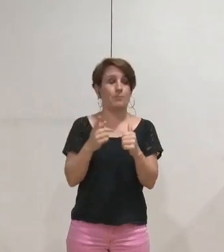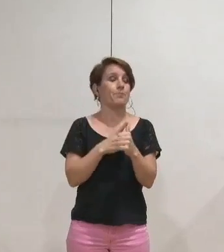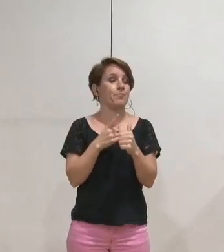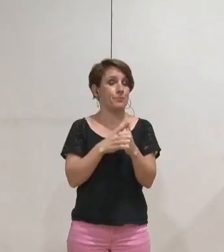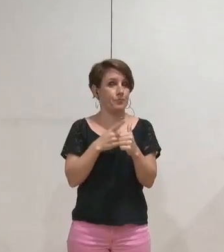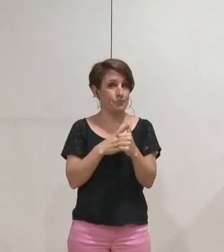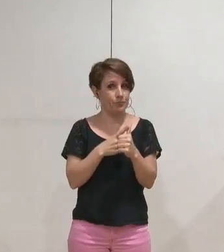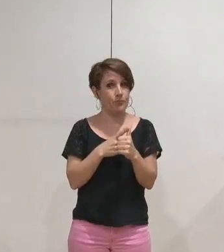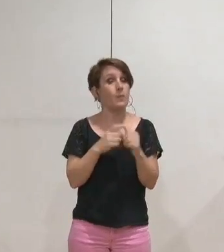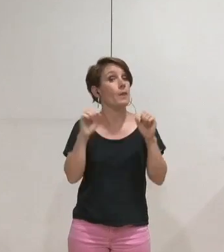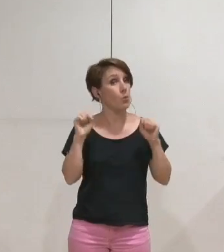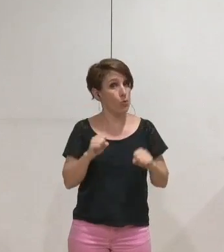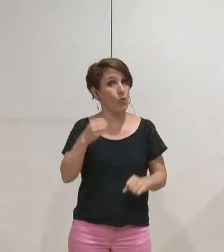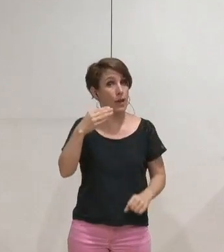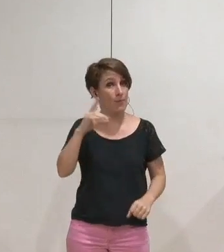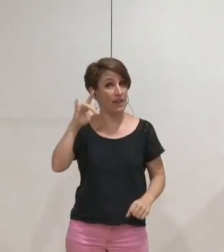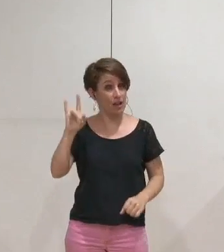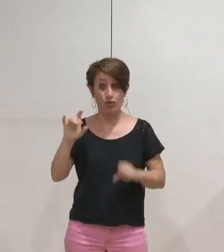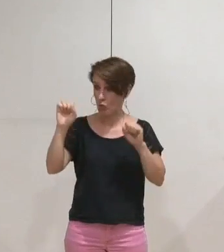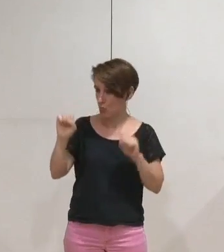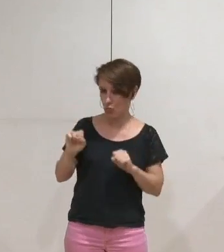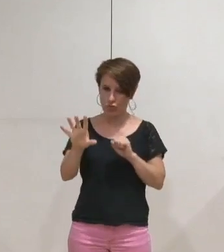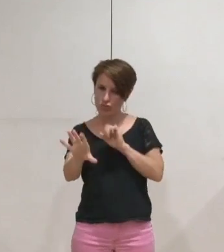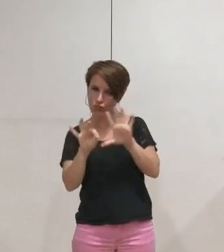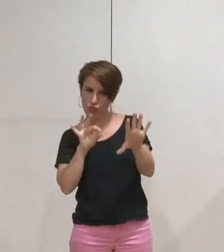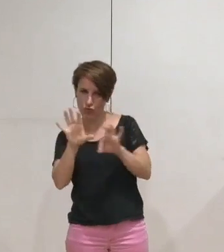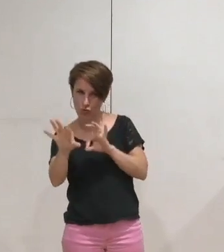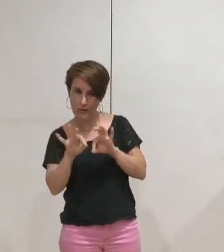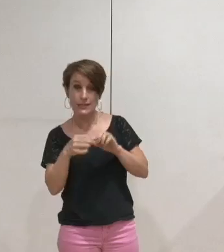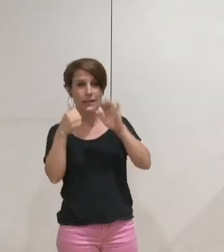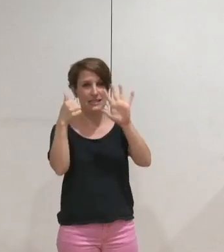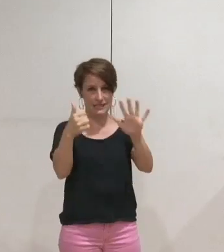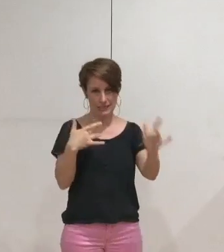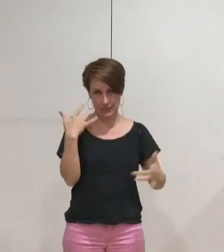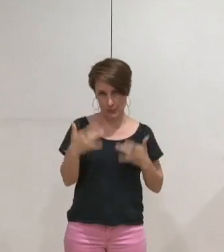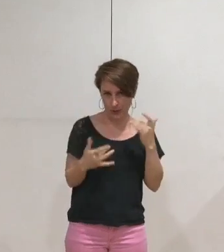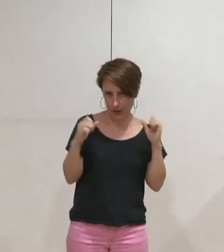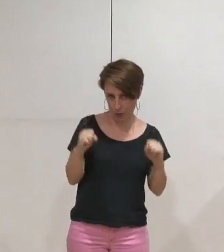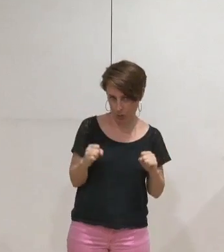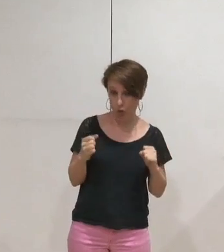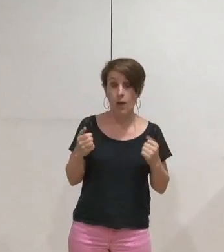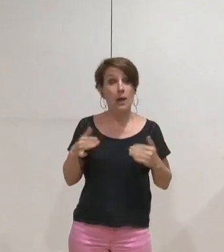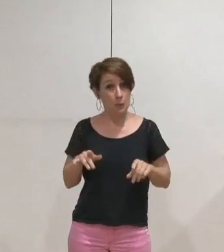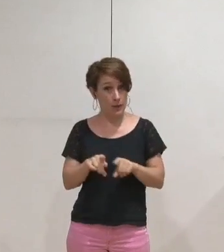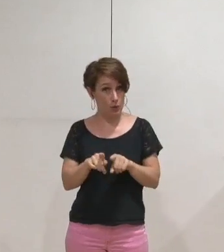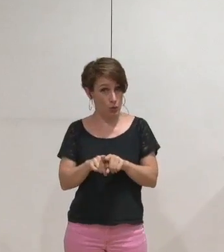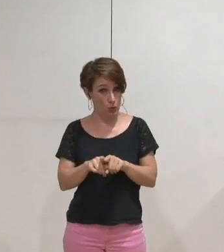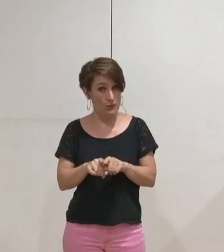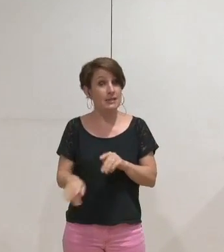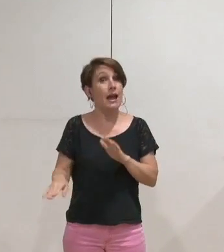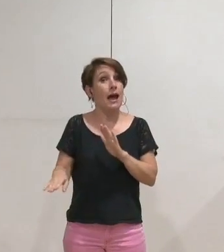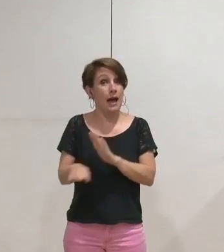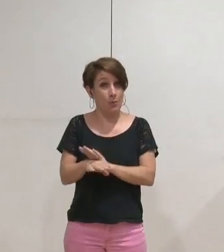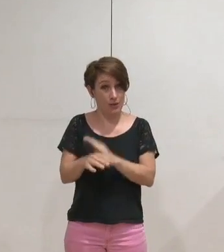possibilité que les MDH choisissent six spectacles mais aussi proposent à partir de leurs